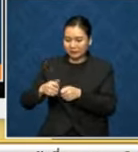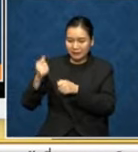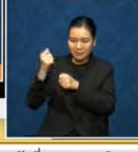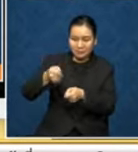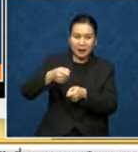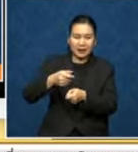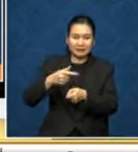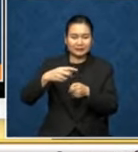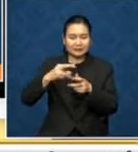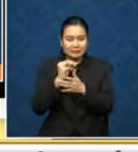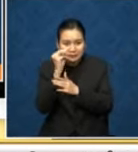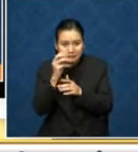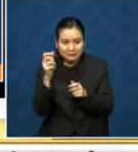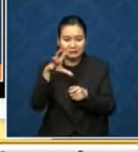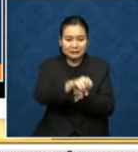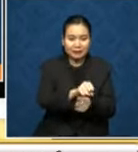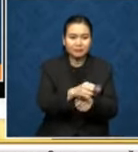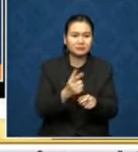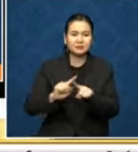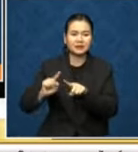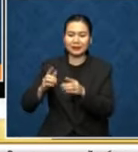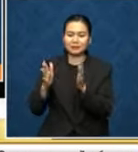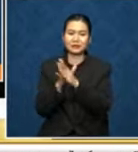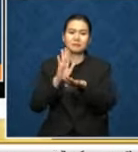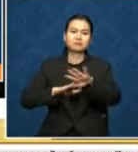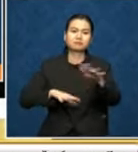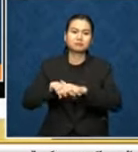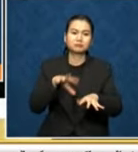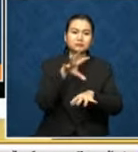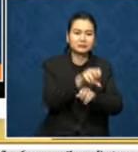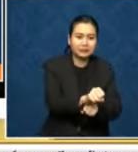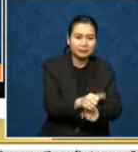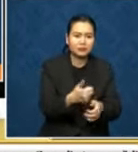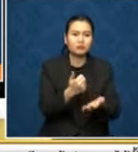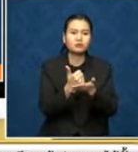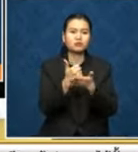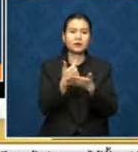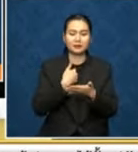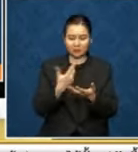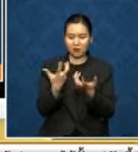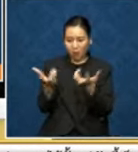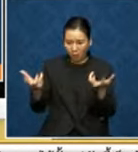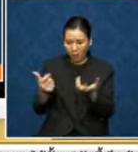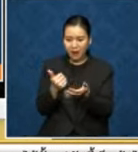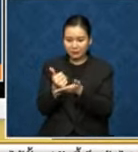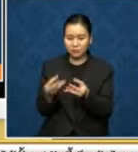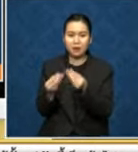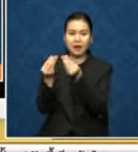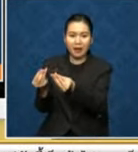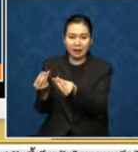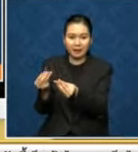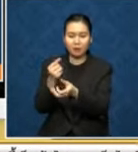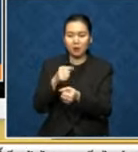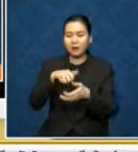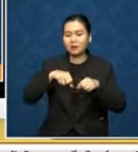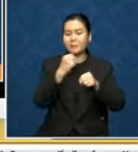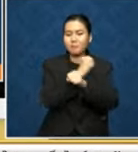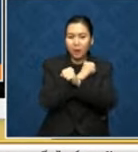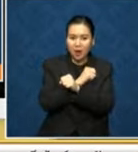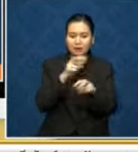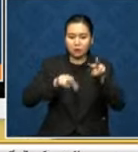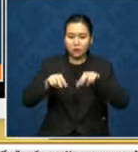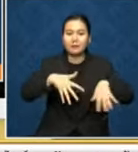การจับงูนะคะก็ขอฝากท่านประธานไปยังหน่วยงานที่เกี่ยวข้องด้วยค่ะเพื่อความปลอดภัยของเจ้าหน้าที่ในการปฏิบัติหน้าที่เพื่อประชาชนค่ะเ